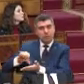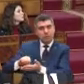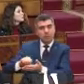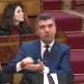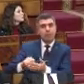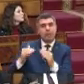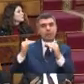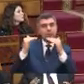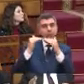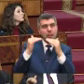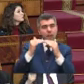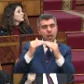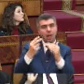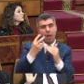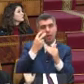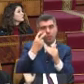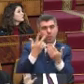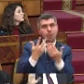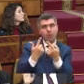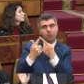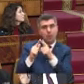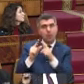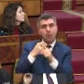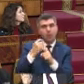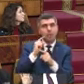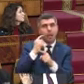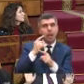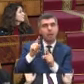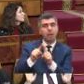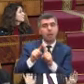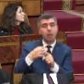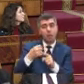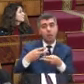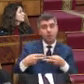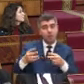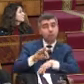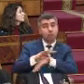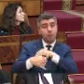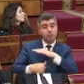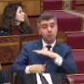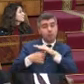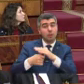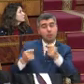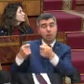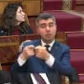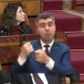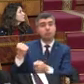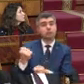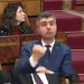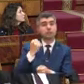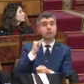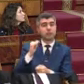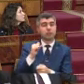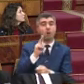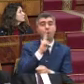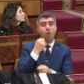طنطان وديال العيون وديال بوجدور. ما كنفهمش علاش الوكاله ما غادياش بنفس السرعه باش غاديه الحكومه. اليوم درتوا واحد